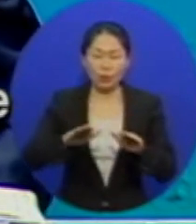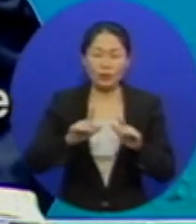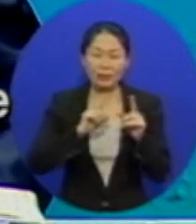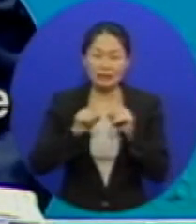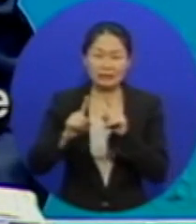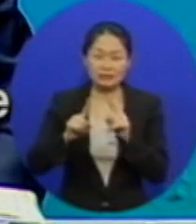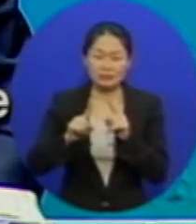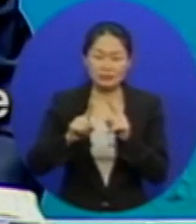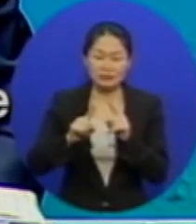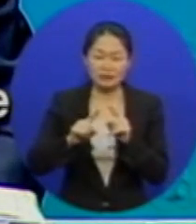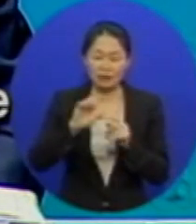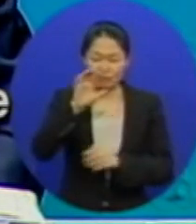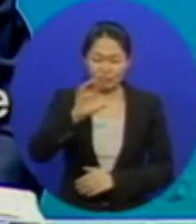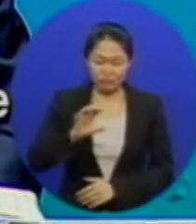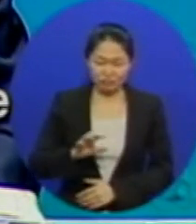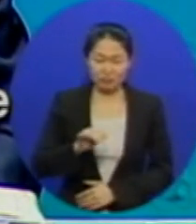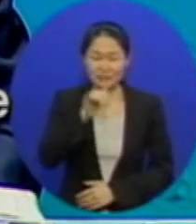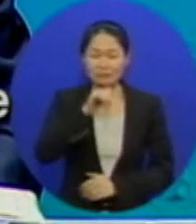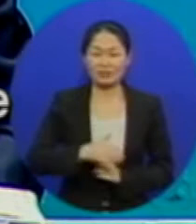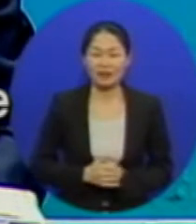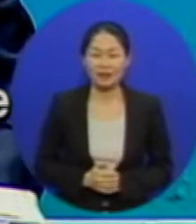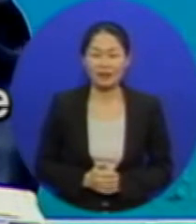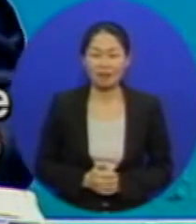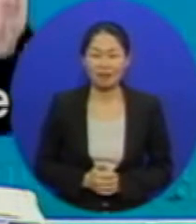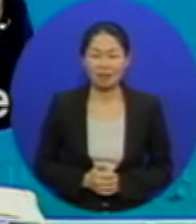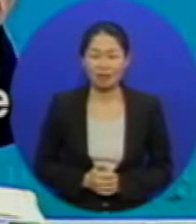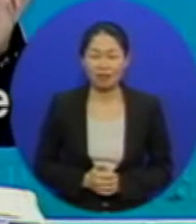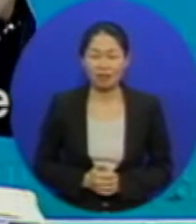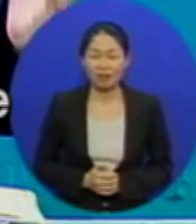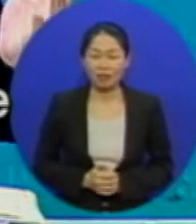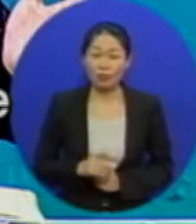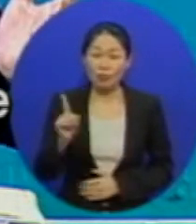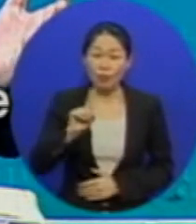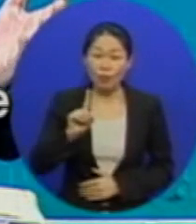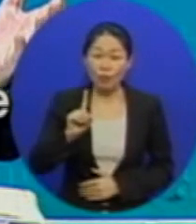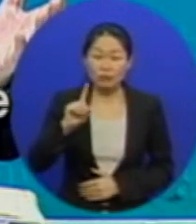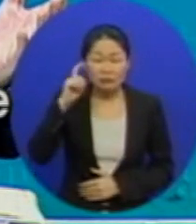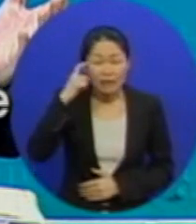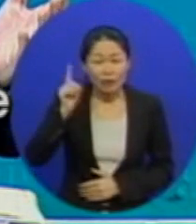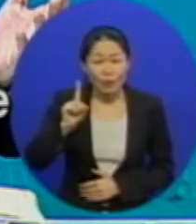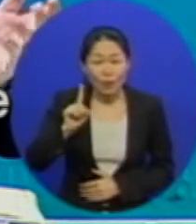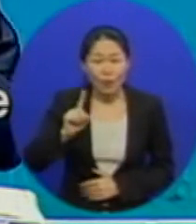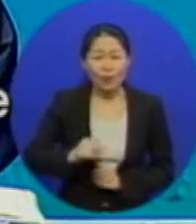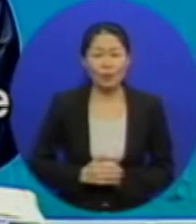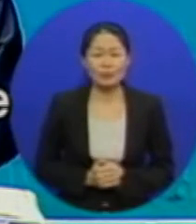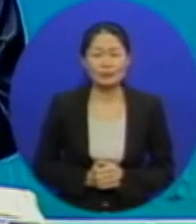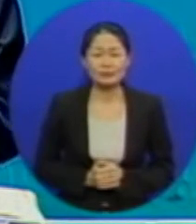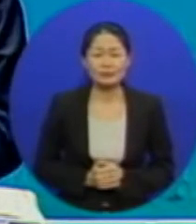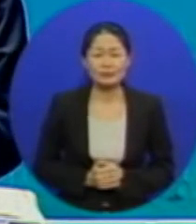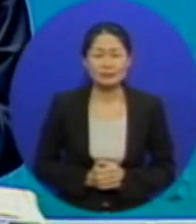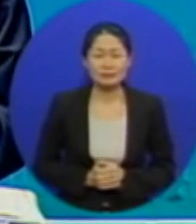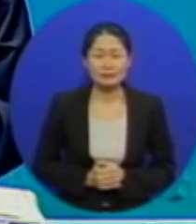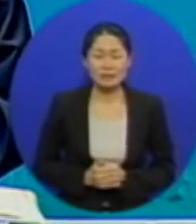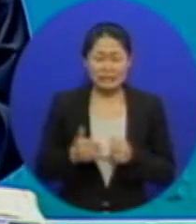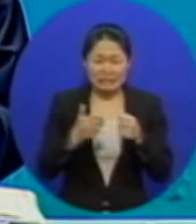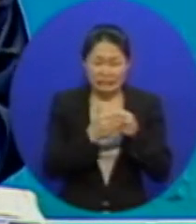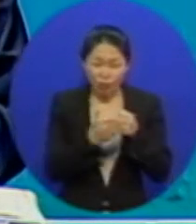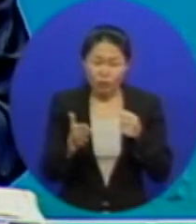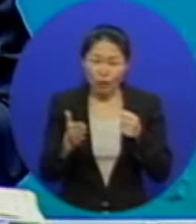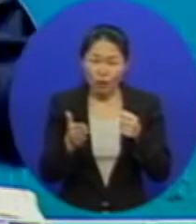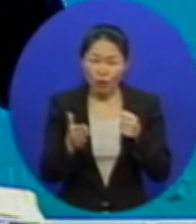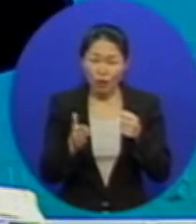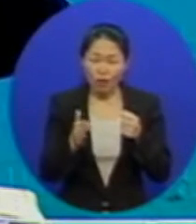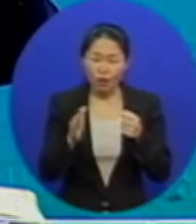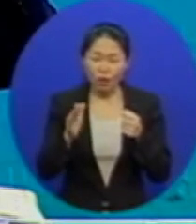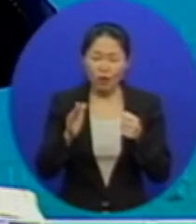말씀이 잘 나오는 거예요 그럼 뭘 생각하는 거죠 2 그러므로 해당되는